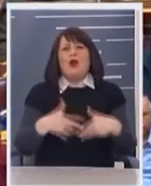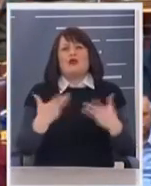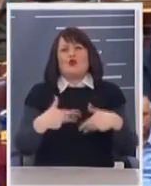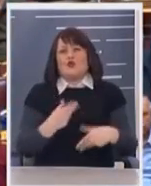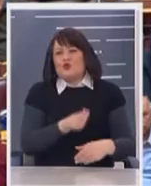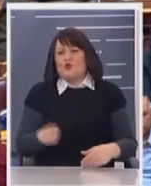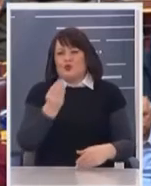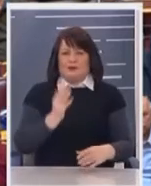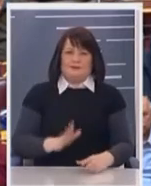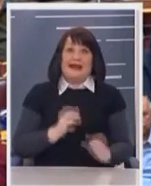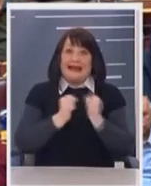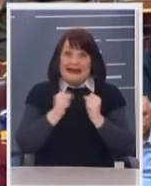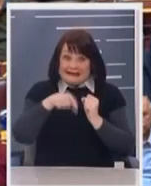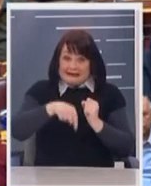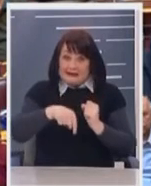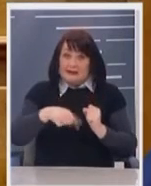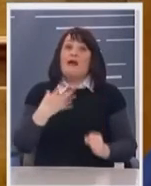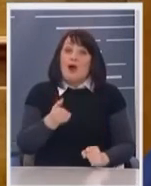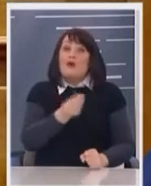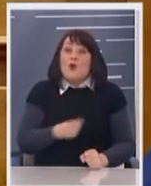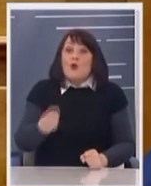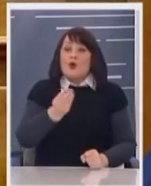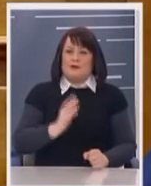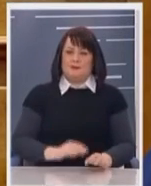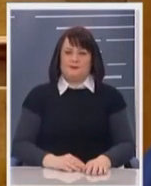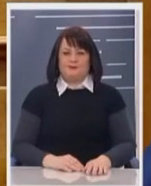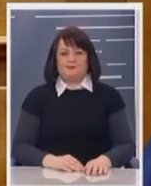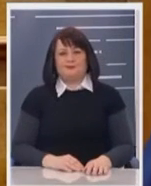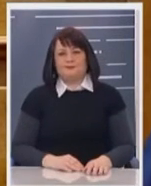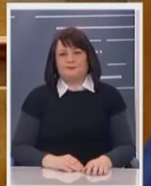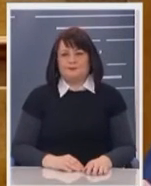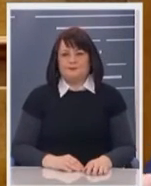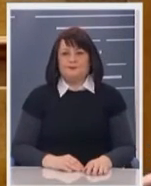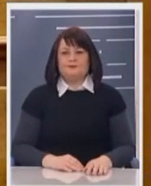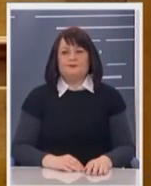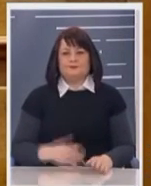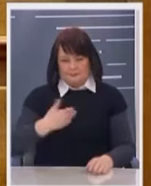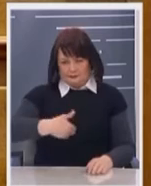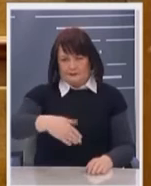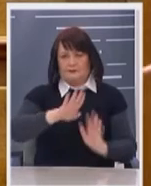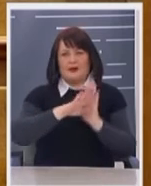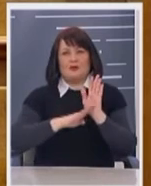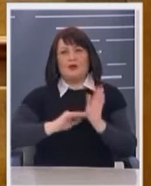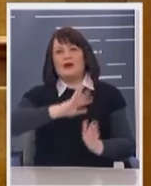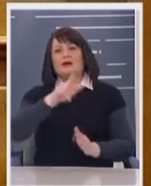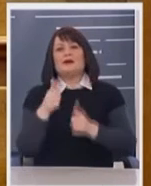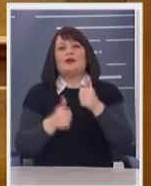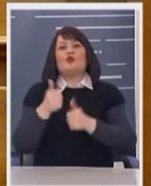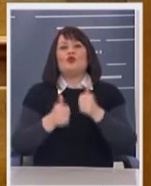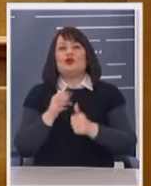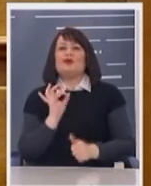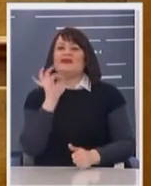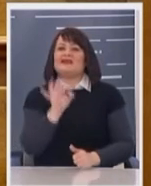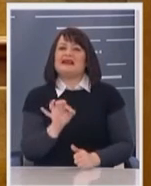Υγείας την περίοδο της κρίσης. Και ξέρετε ποιος είναι ο προγραμματισμός? Μέχρι τον Ιούνιο ο αριθμός αυτός να